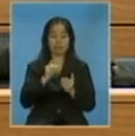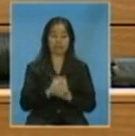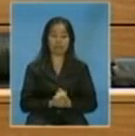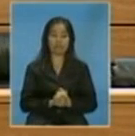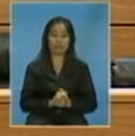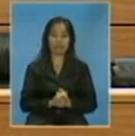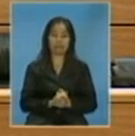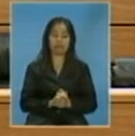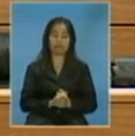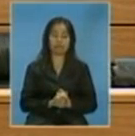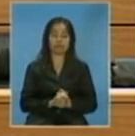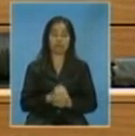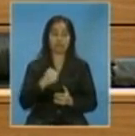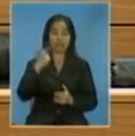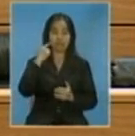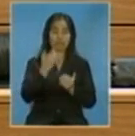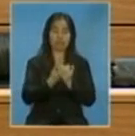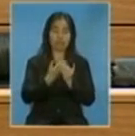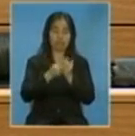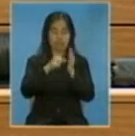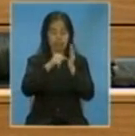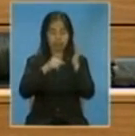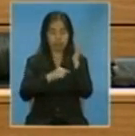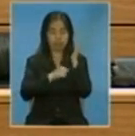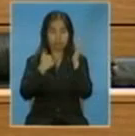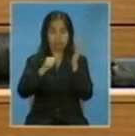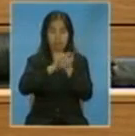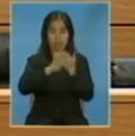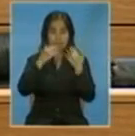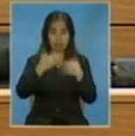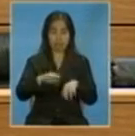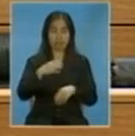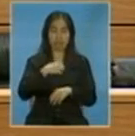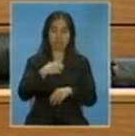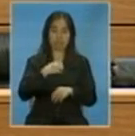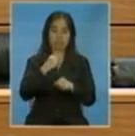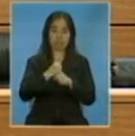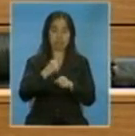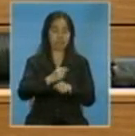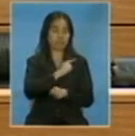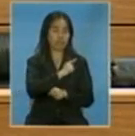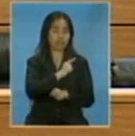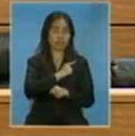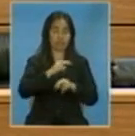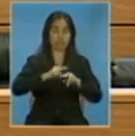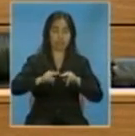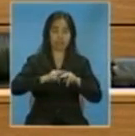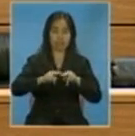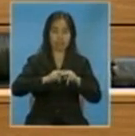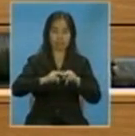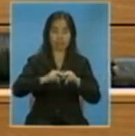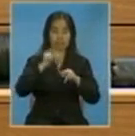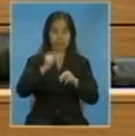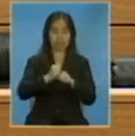ซึ่งก็ตั้งใจครับว่าเส้นทางสายนี้เสร็จถ้าการรถไฟยังต้องรับผิดชอบรถไฟความเร็วสูงก็แบกภาระกัน